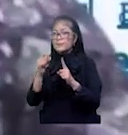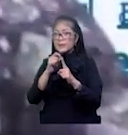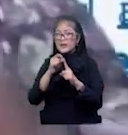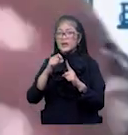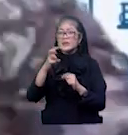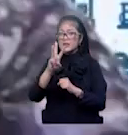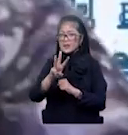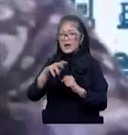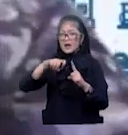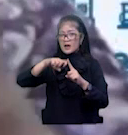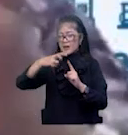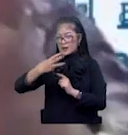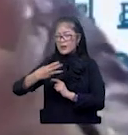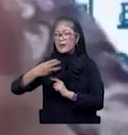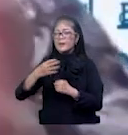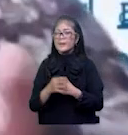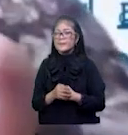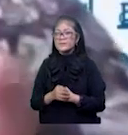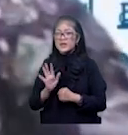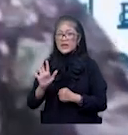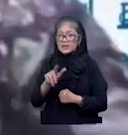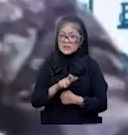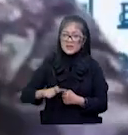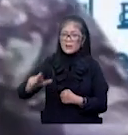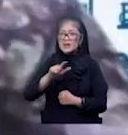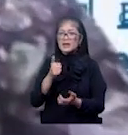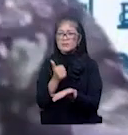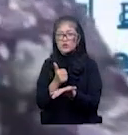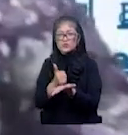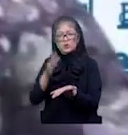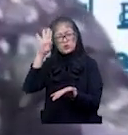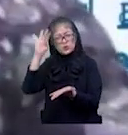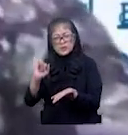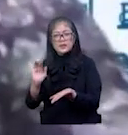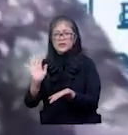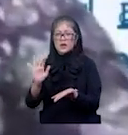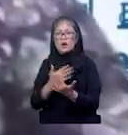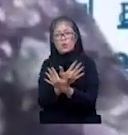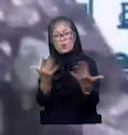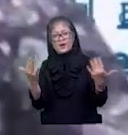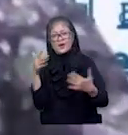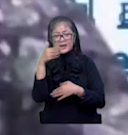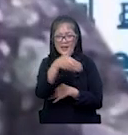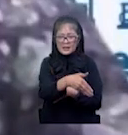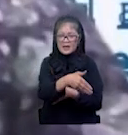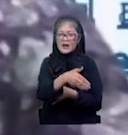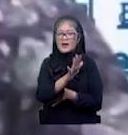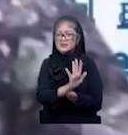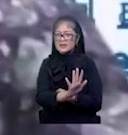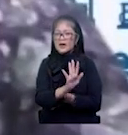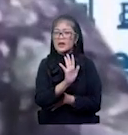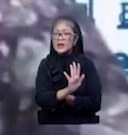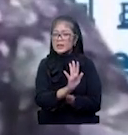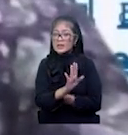kecamatan. Tidak sulit, artinya masyarakat cukup datang ke pangkalan resmi Pertamina, nanti akan kita